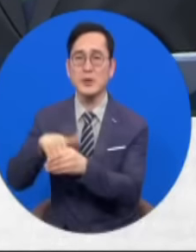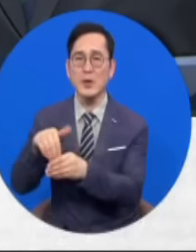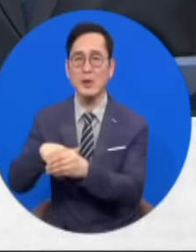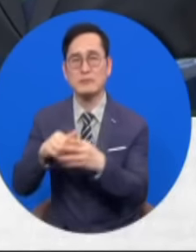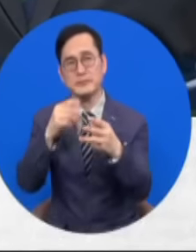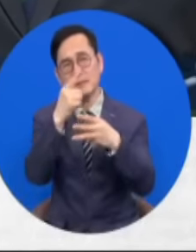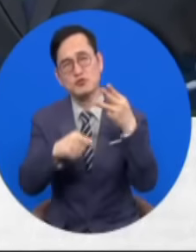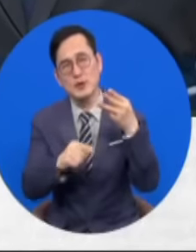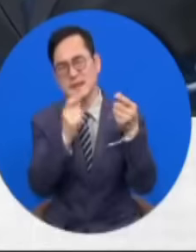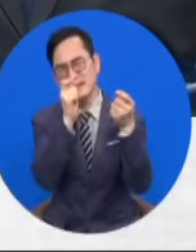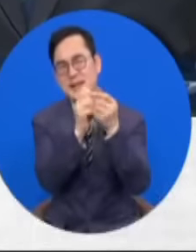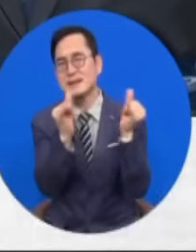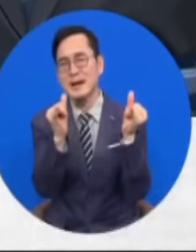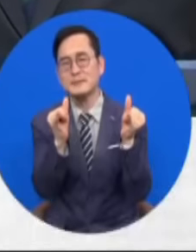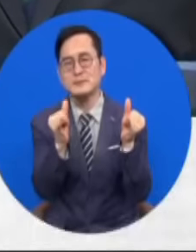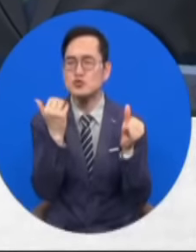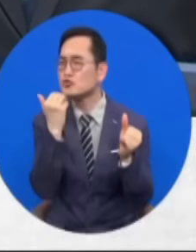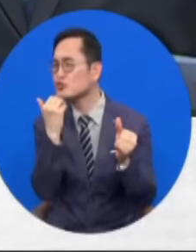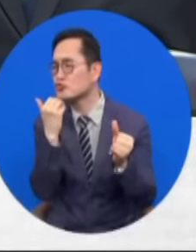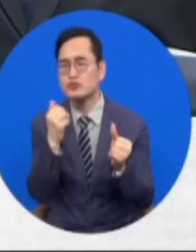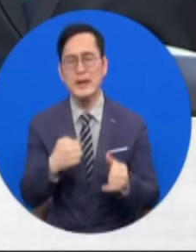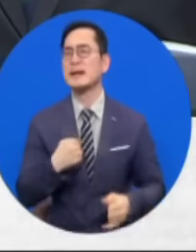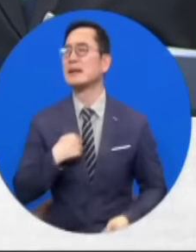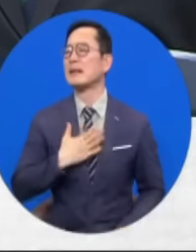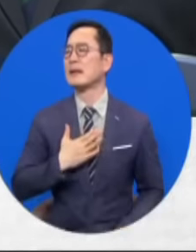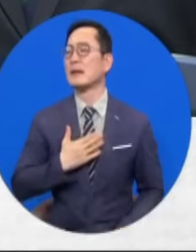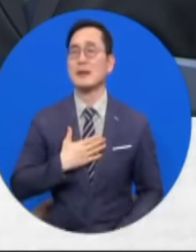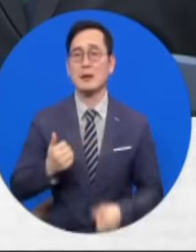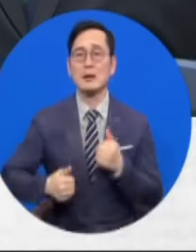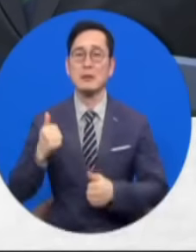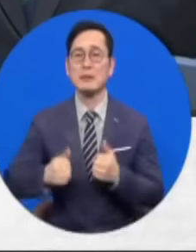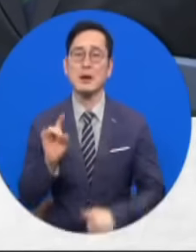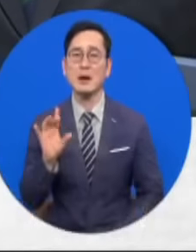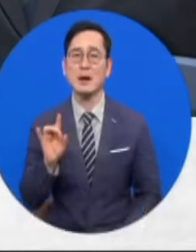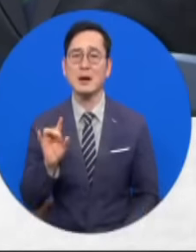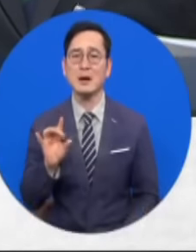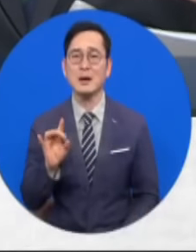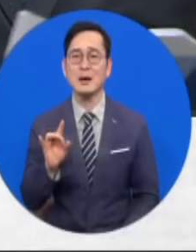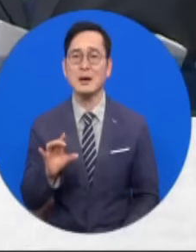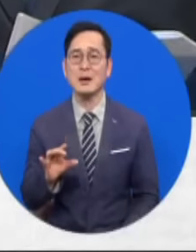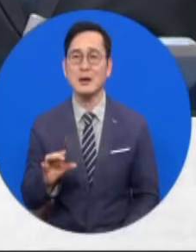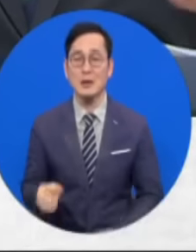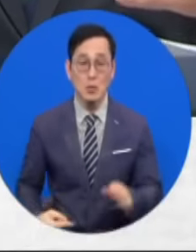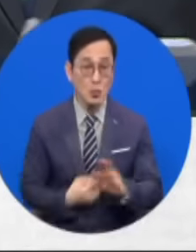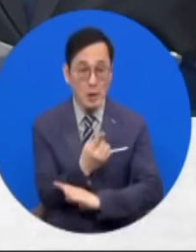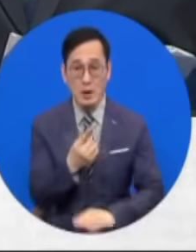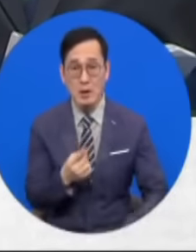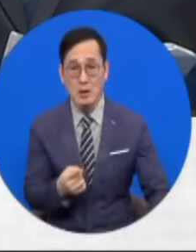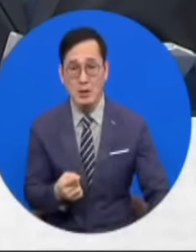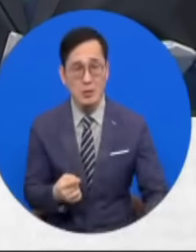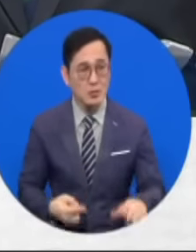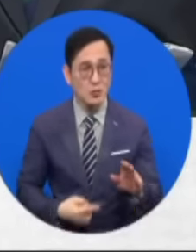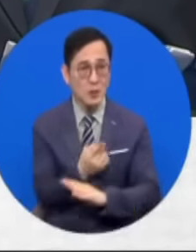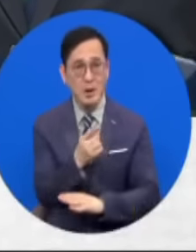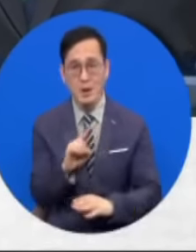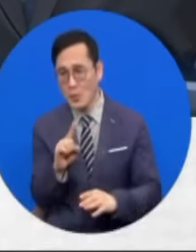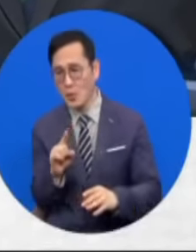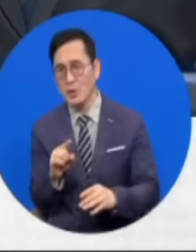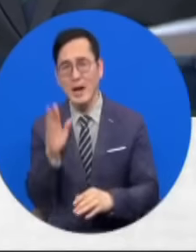이외에 아무런 비전이 나오지 않았어요 비전 발표에 딱 5분 비전 발표에만 했고 나머지 95분 나머지 그